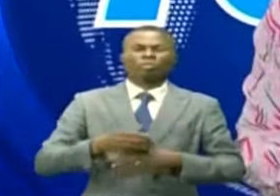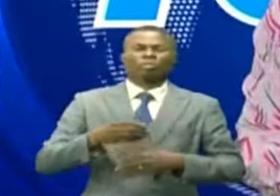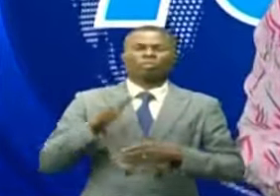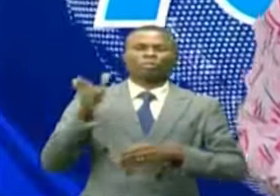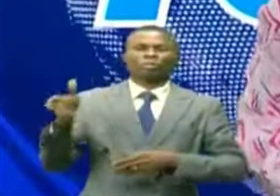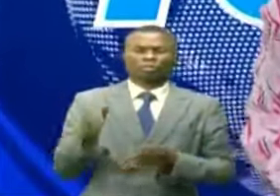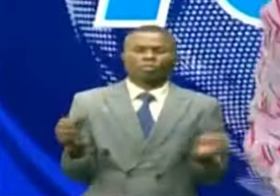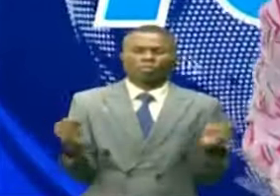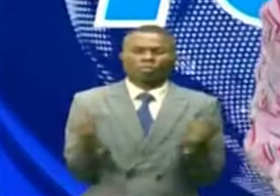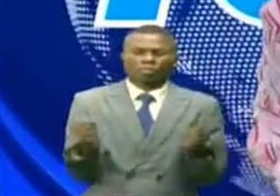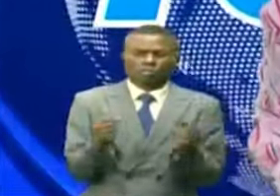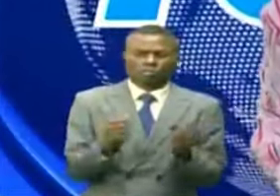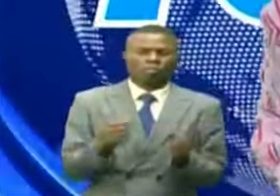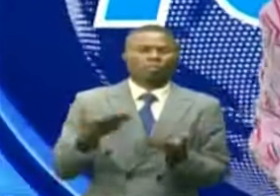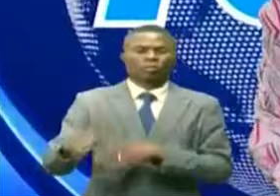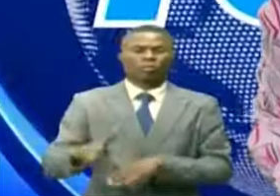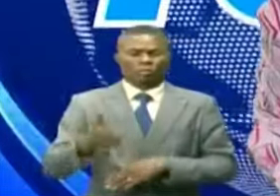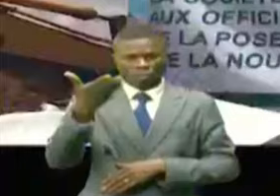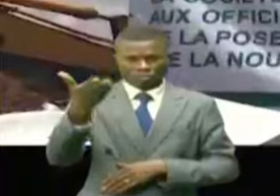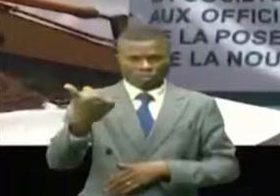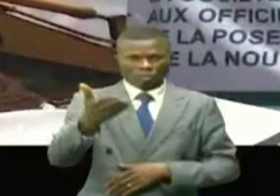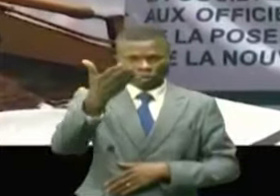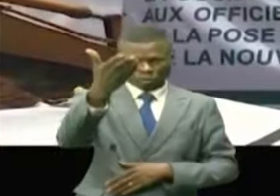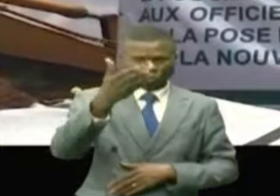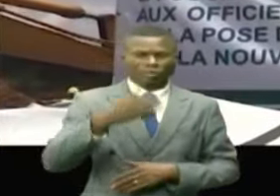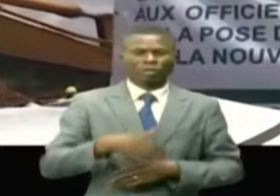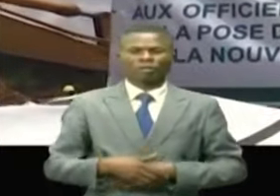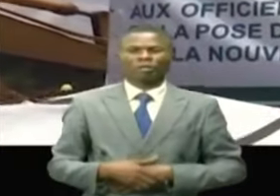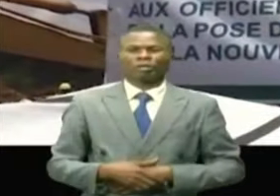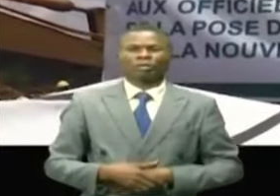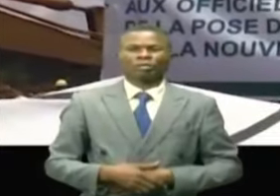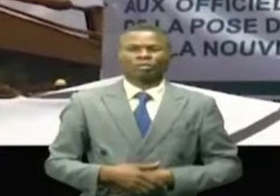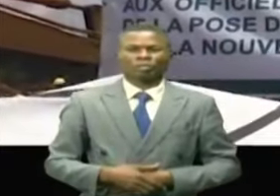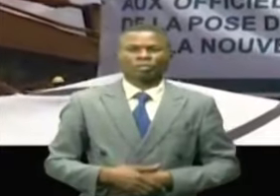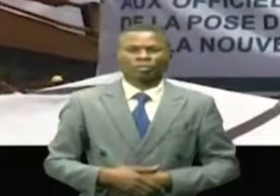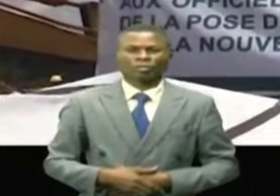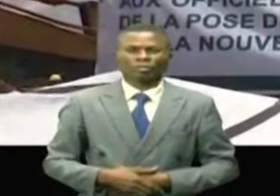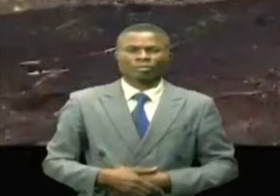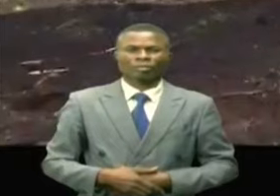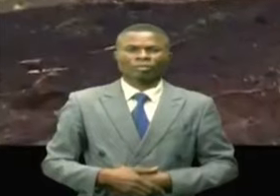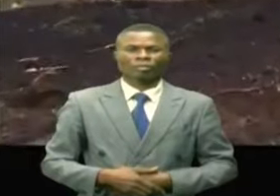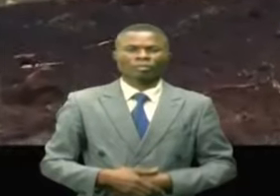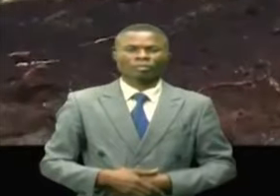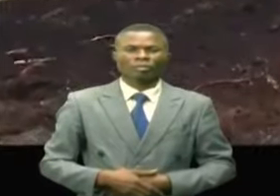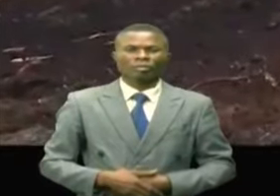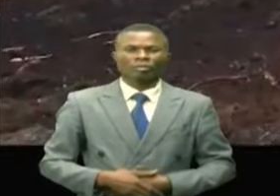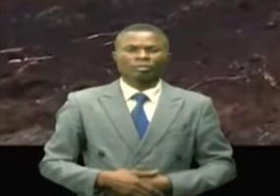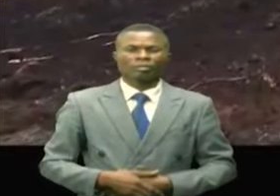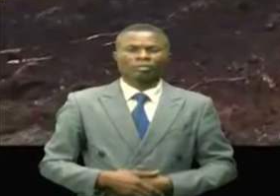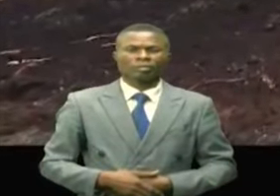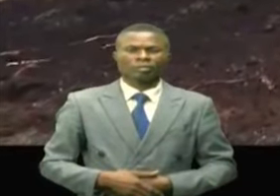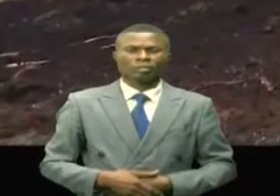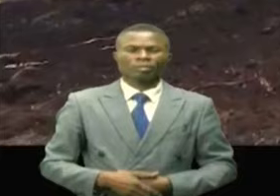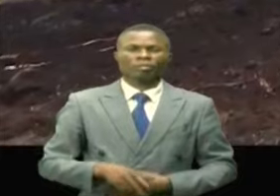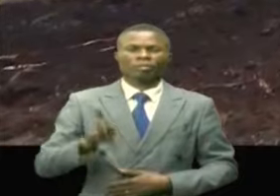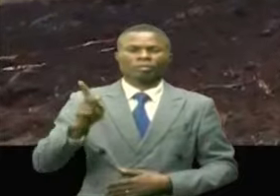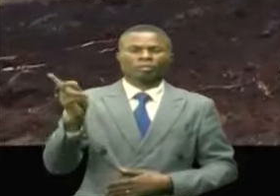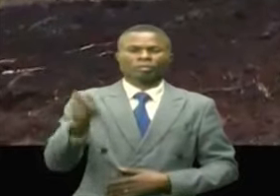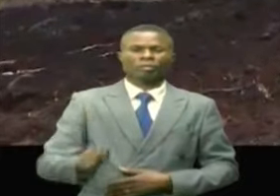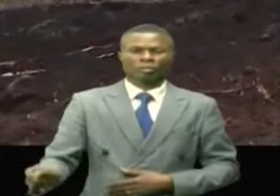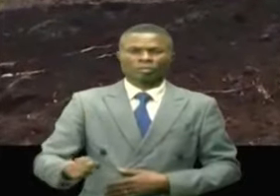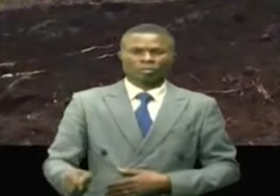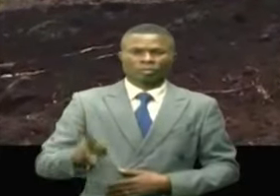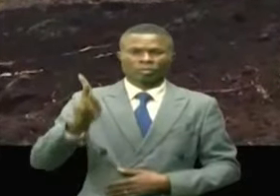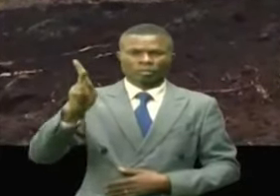référence du territoire de walikané la prison centrale de bkavu sera transféré à kashoua dans le territoire de